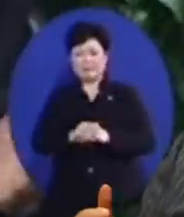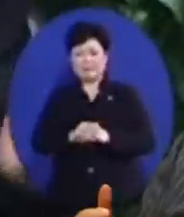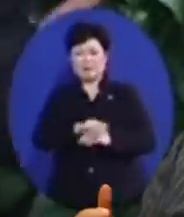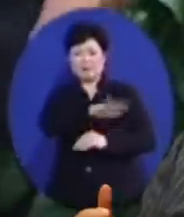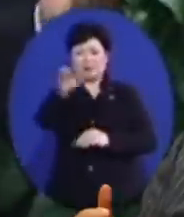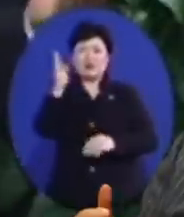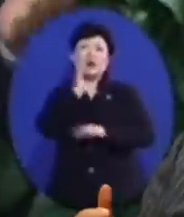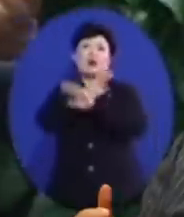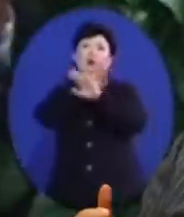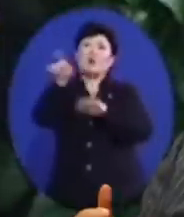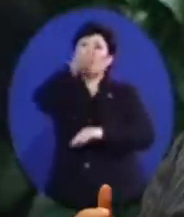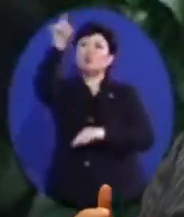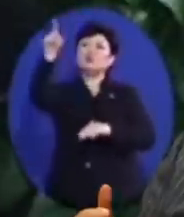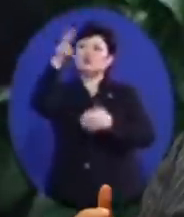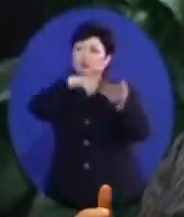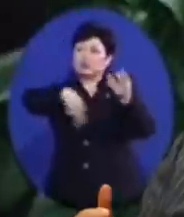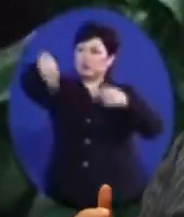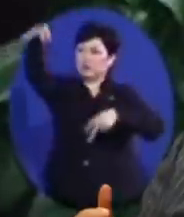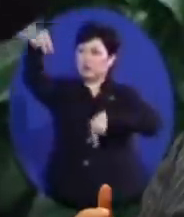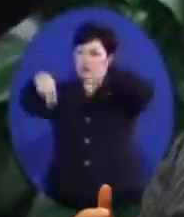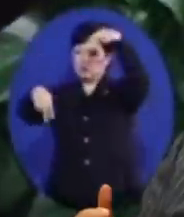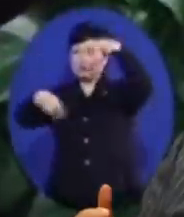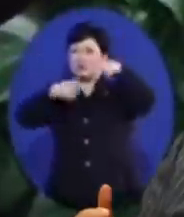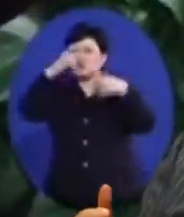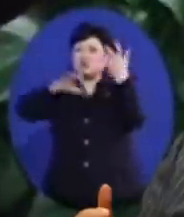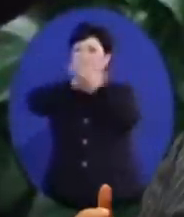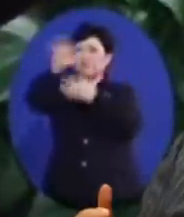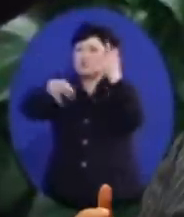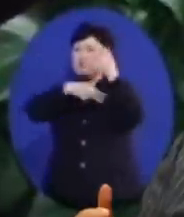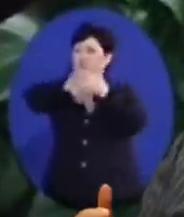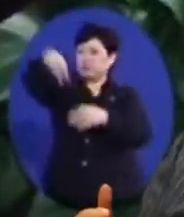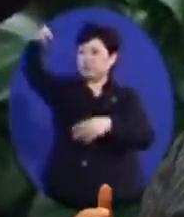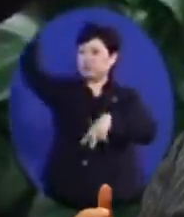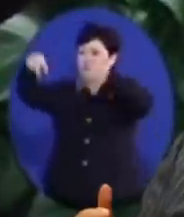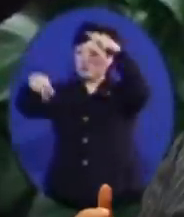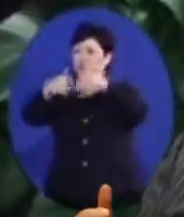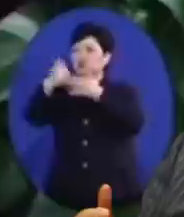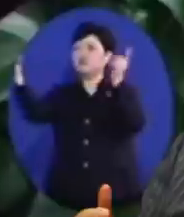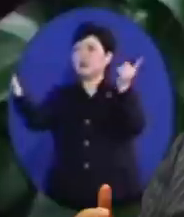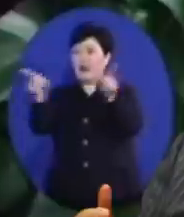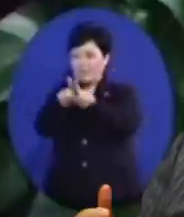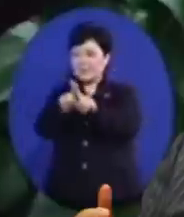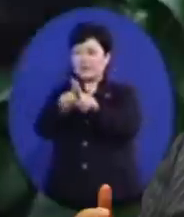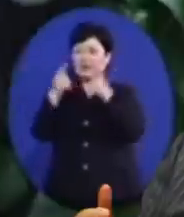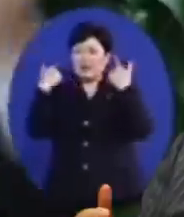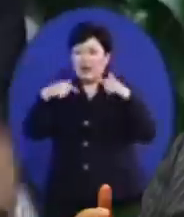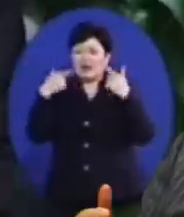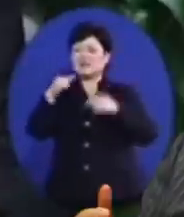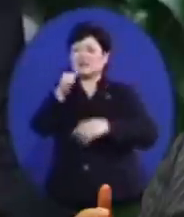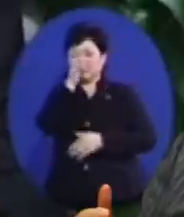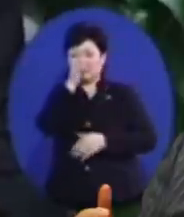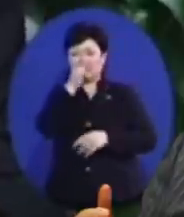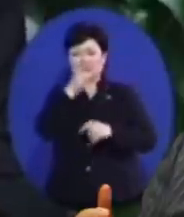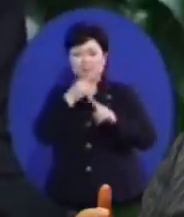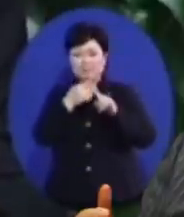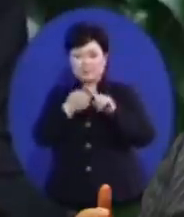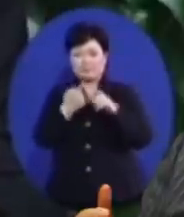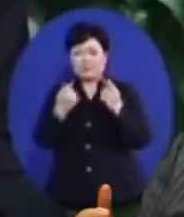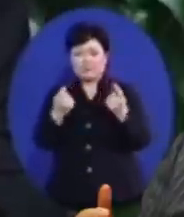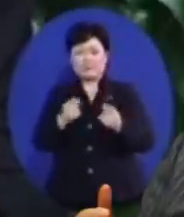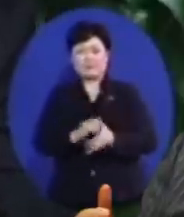공중으로 끌어올려 구름 속으로 구름을 통과해서 주님과 함께 항상 있는 영생으로 들어갈 날이 다가오는